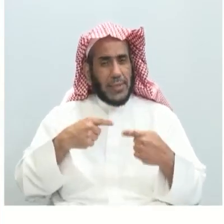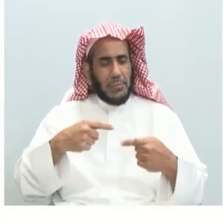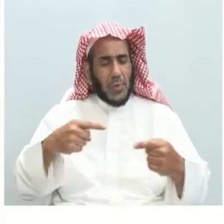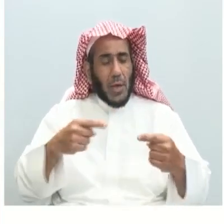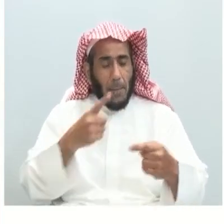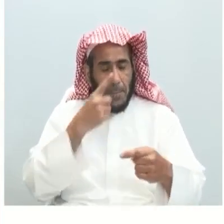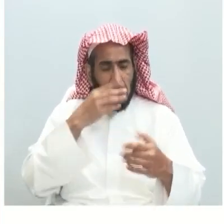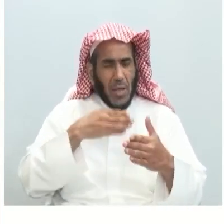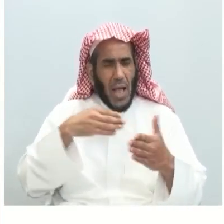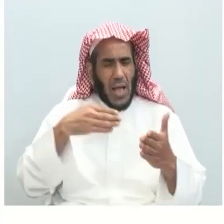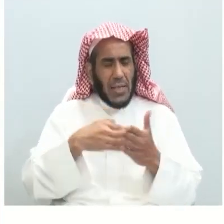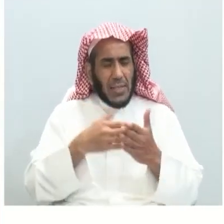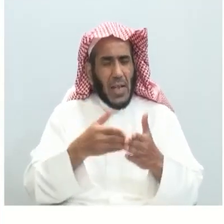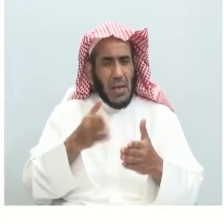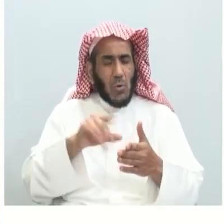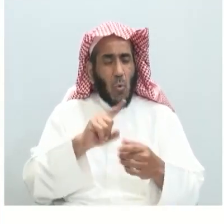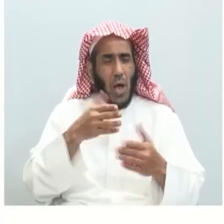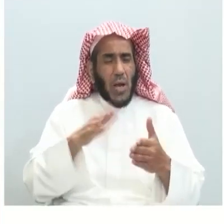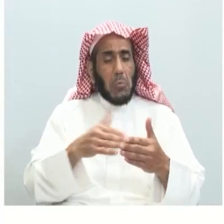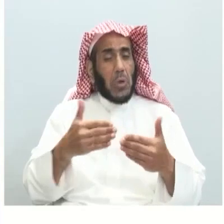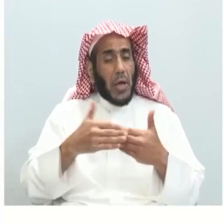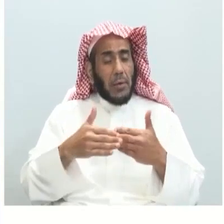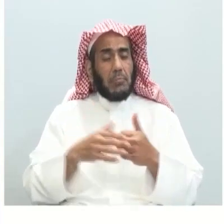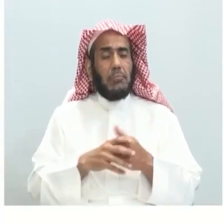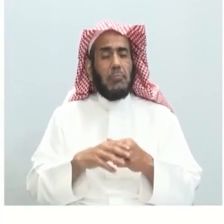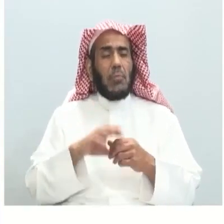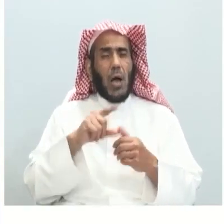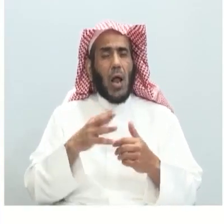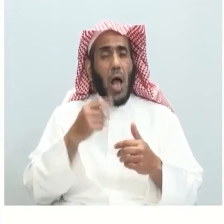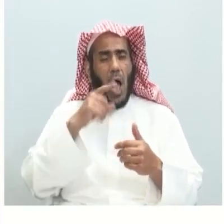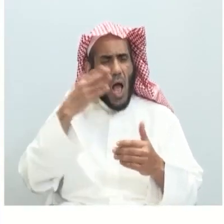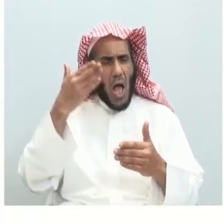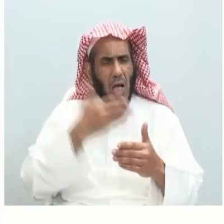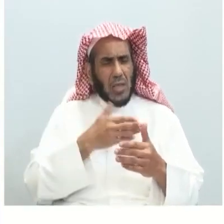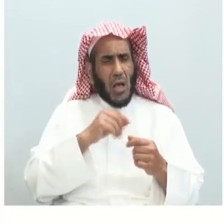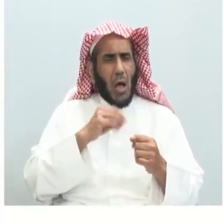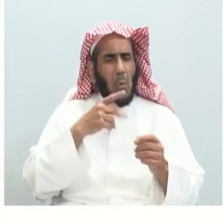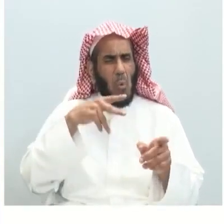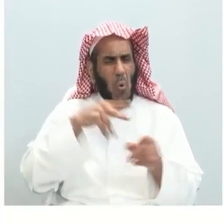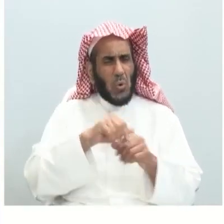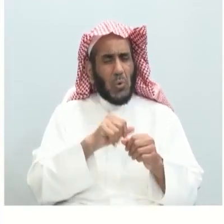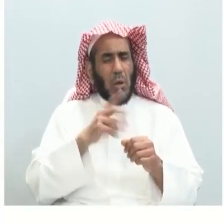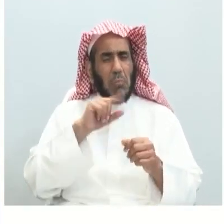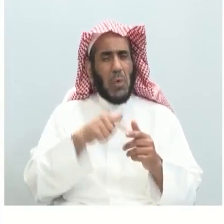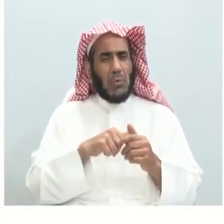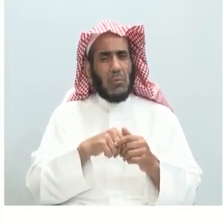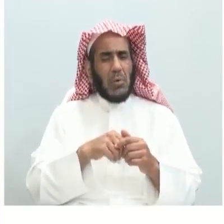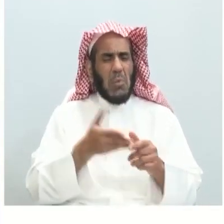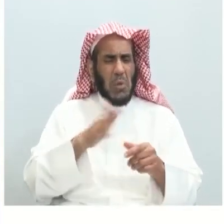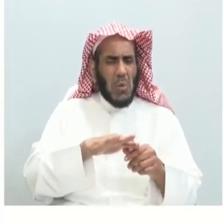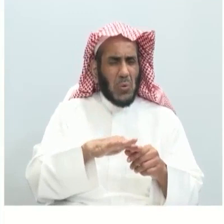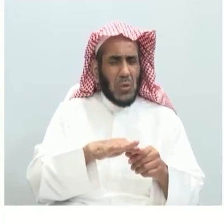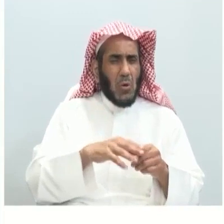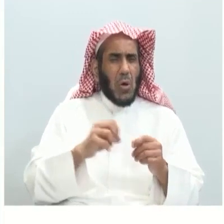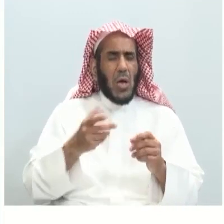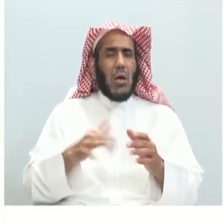بالعباده حتى الموت وان الموت قريب قال اتى امر الله اتى امر الله اما بالموت وهي